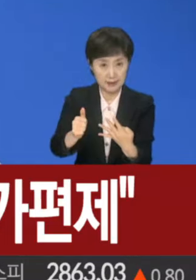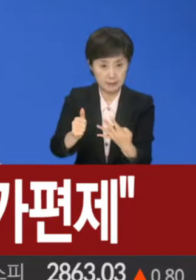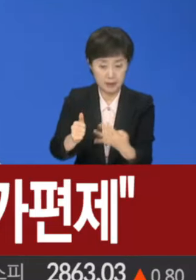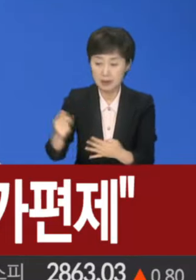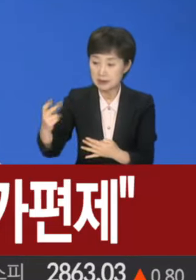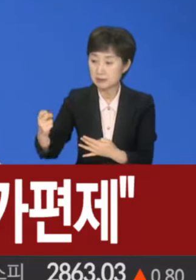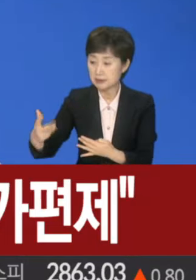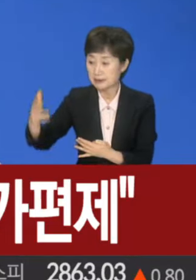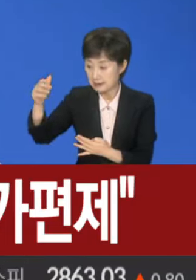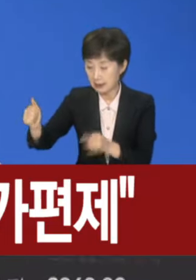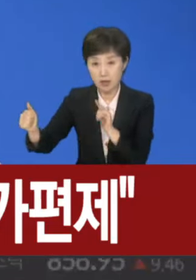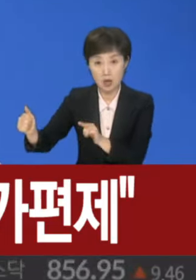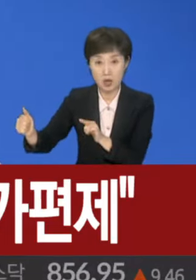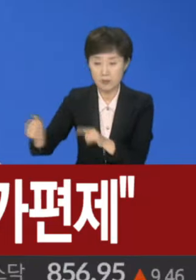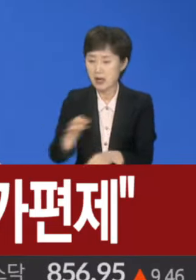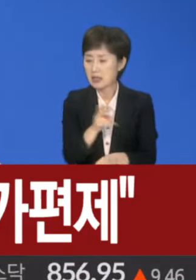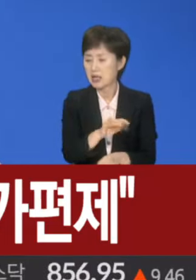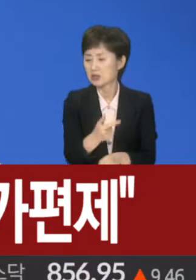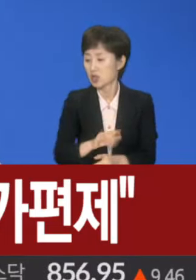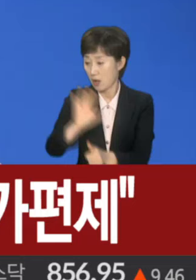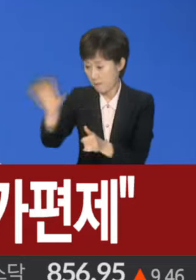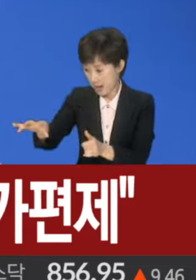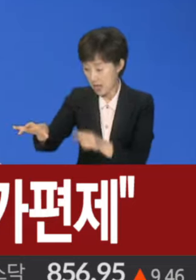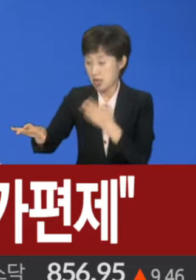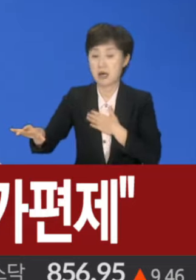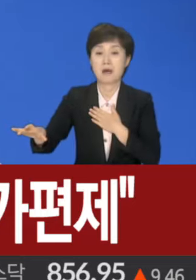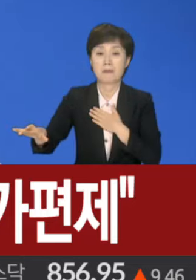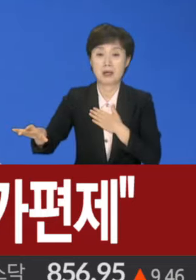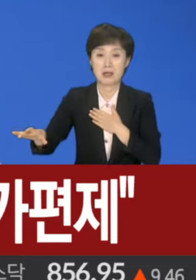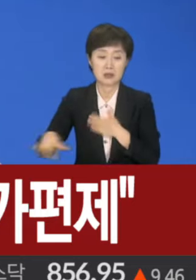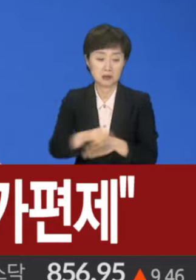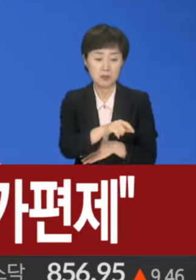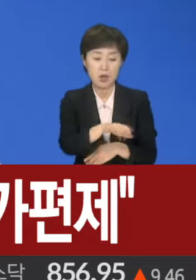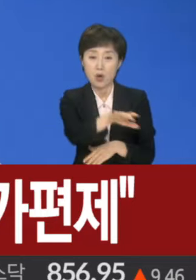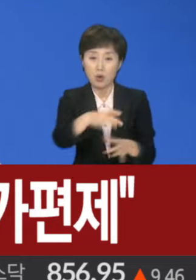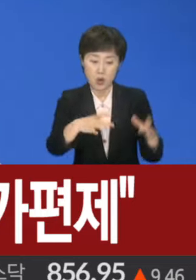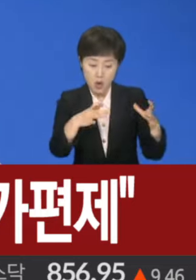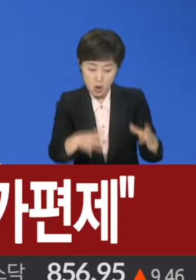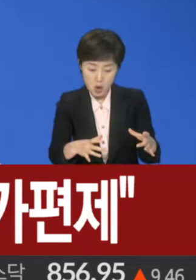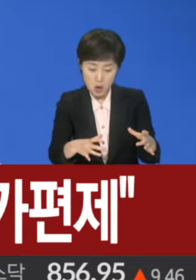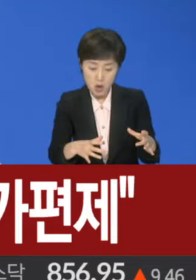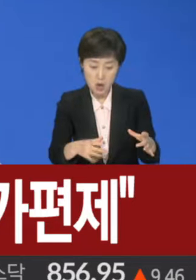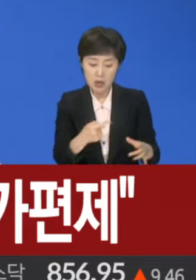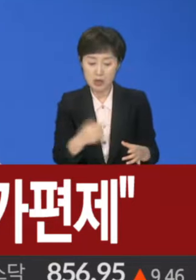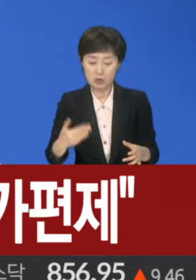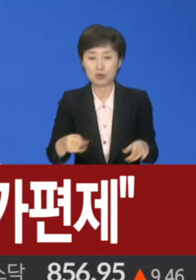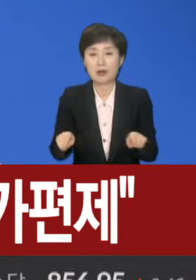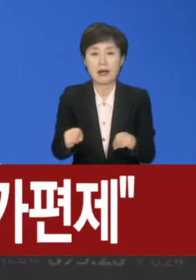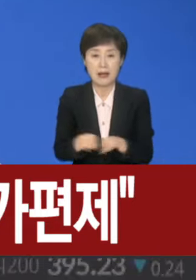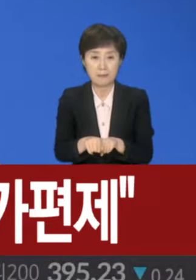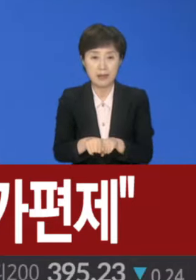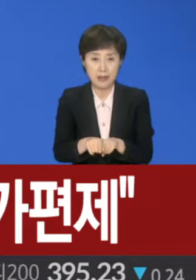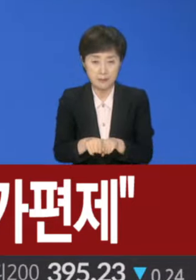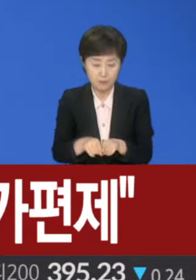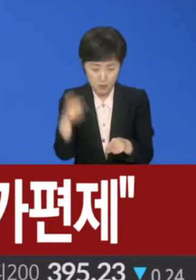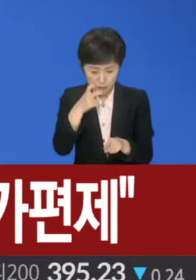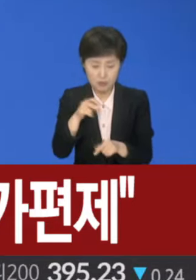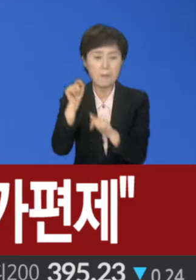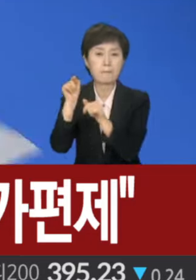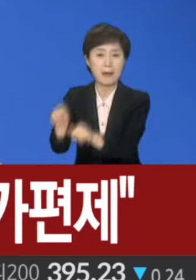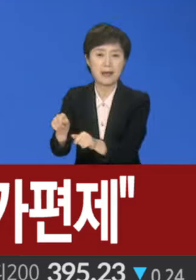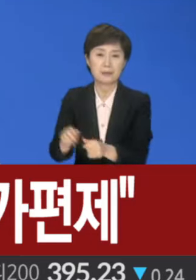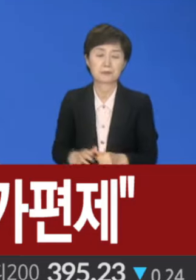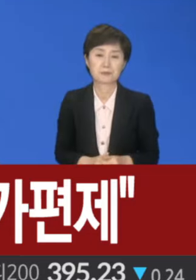신속기동부대장인 7여단장에게 예천 지역을 할당해 현지 지자체와 소방 등과 협의해서 임무 수행토록